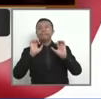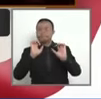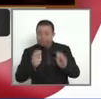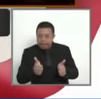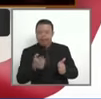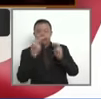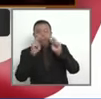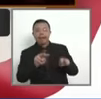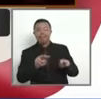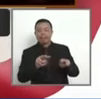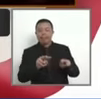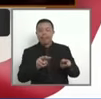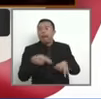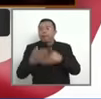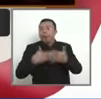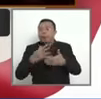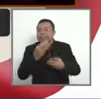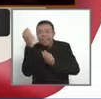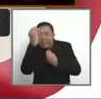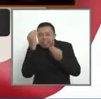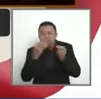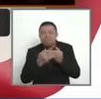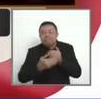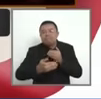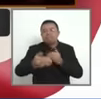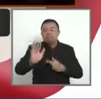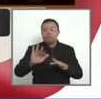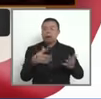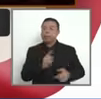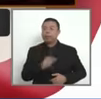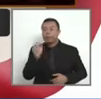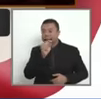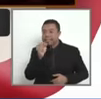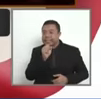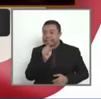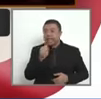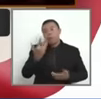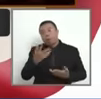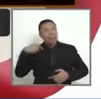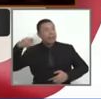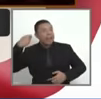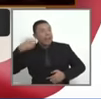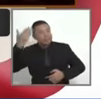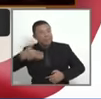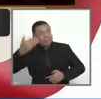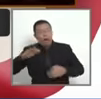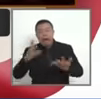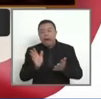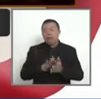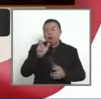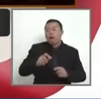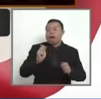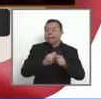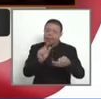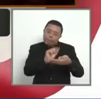GBK jadi semua anggota updes itu dimobilisasi untuk untuk ke GBK nah yang bersangkutan Ini disuruh juga untuk